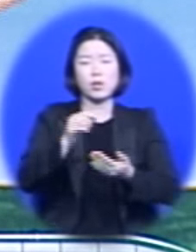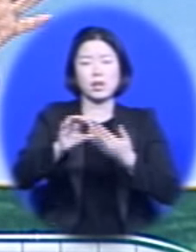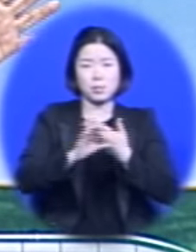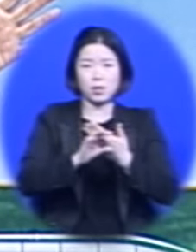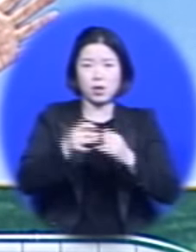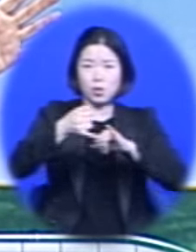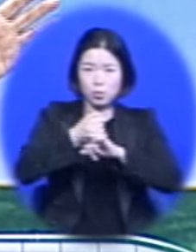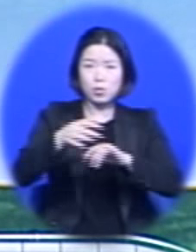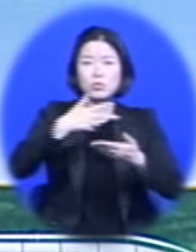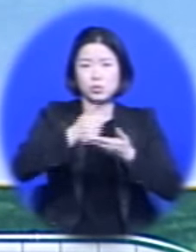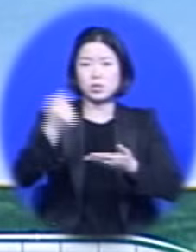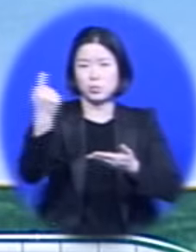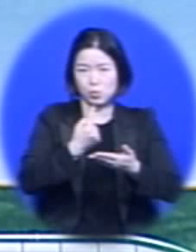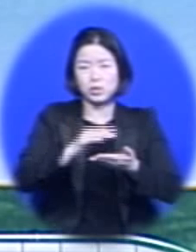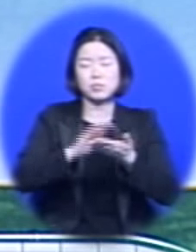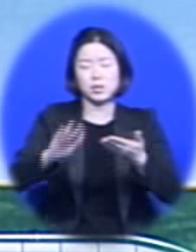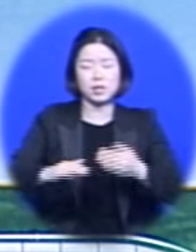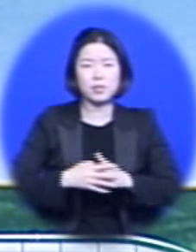반드시 주님은 오십니다.